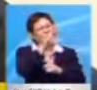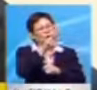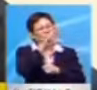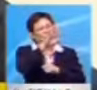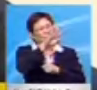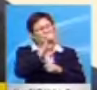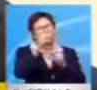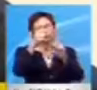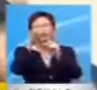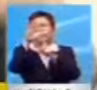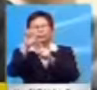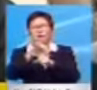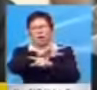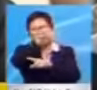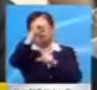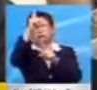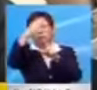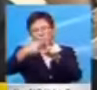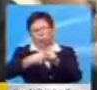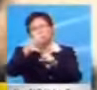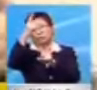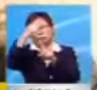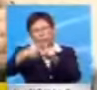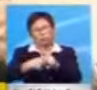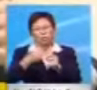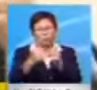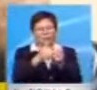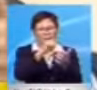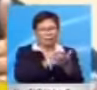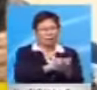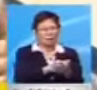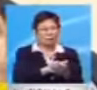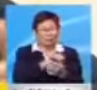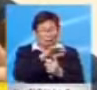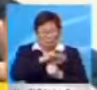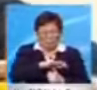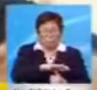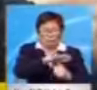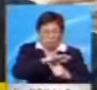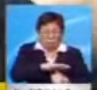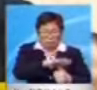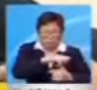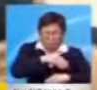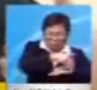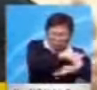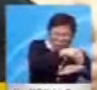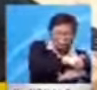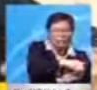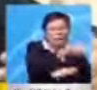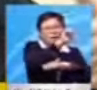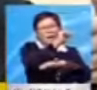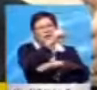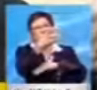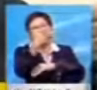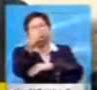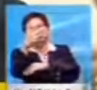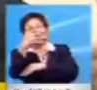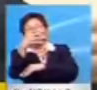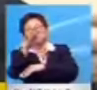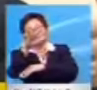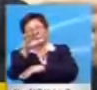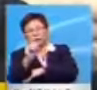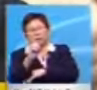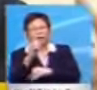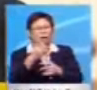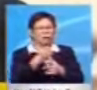month ya the that is still a big pressure on the supply chain Because if you look at A350 for example prob 10